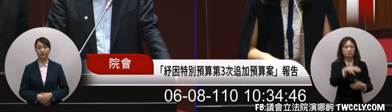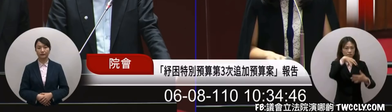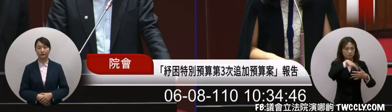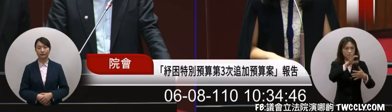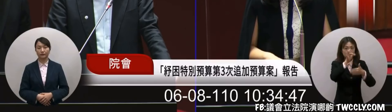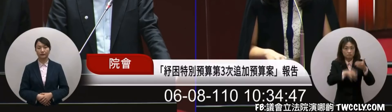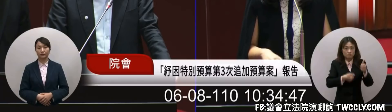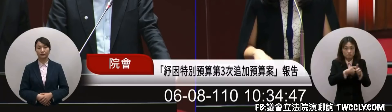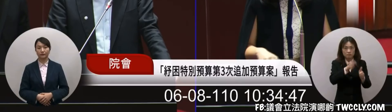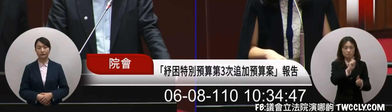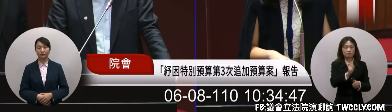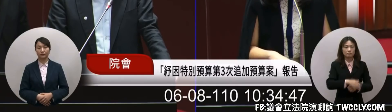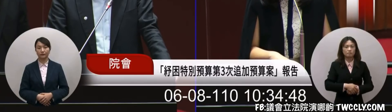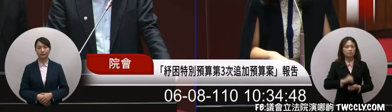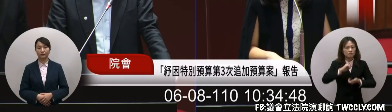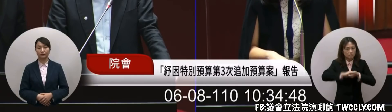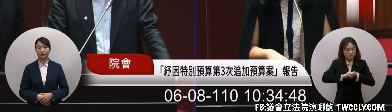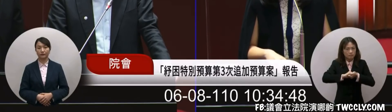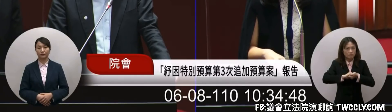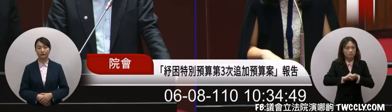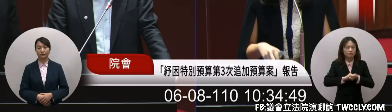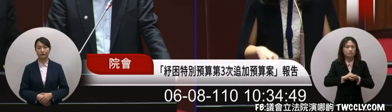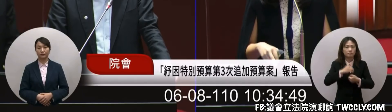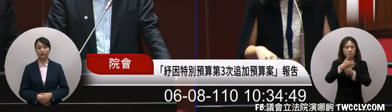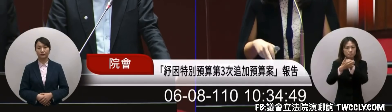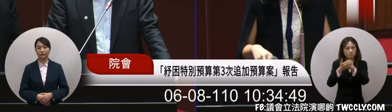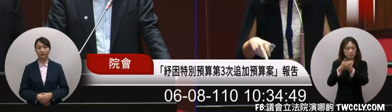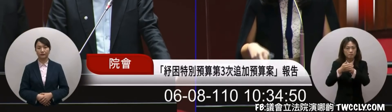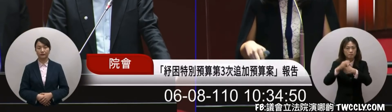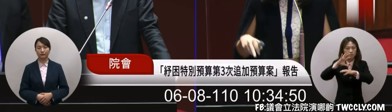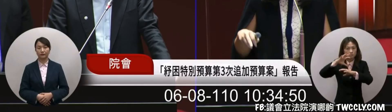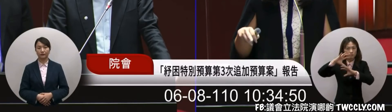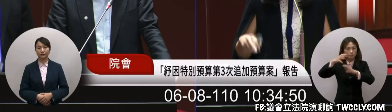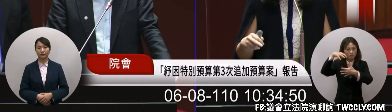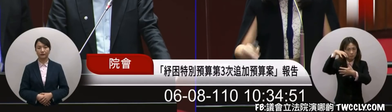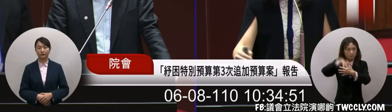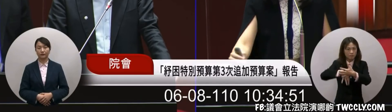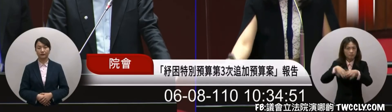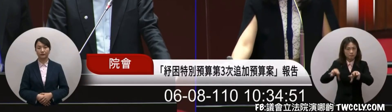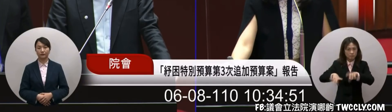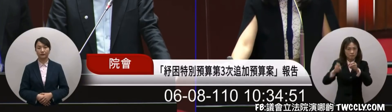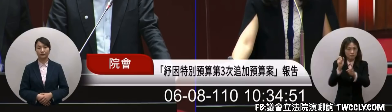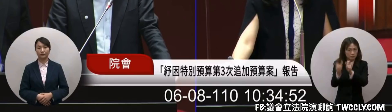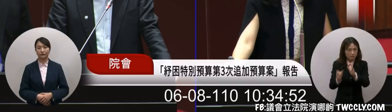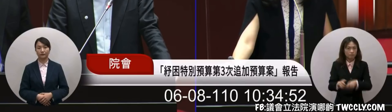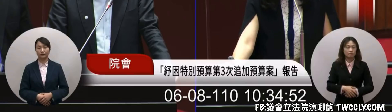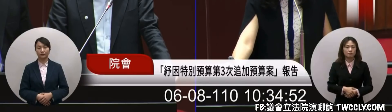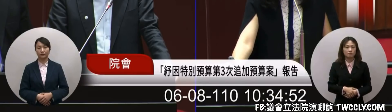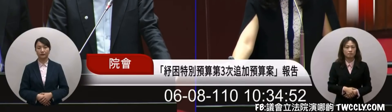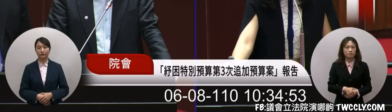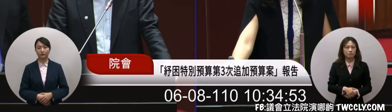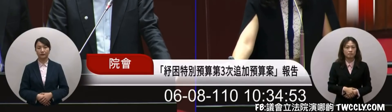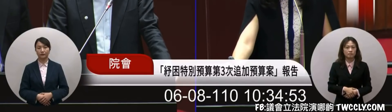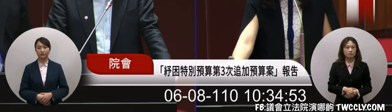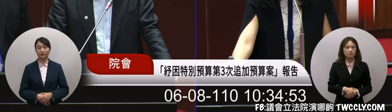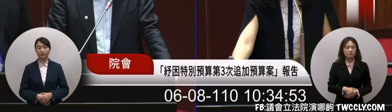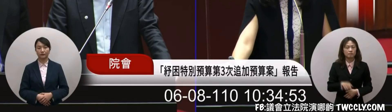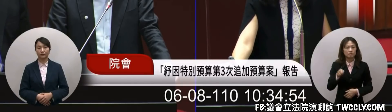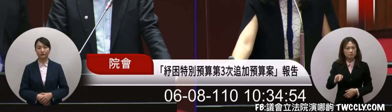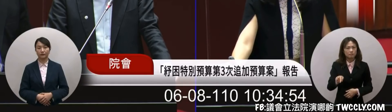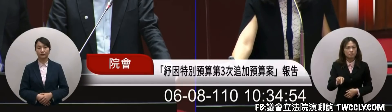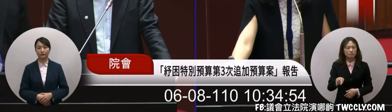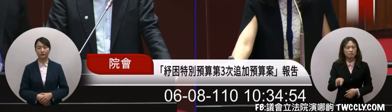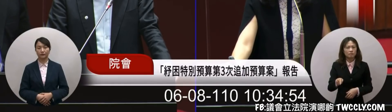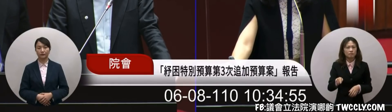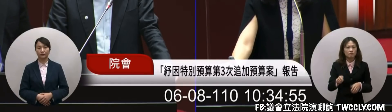件叫做一定要保障，应该要保障国内优先采购。这个部分既然说已经优先保障国内采购